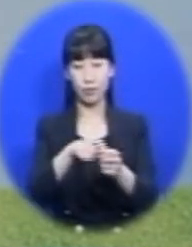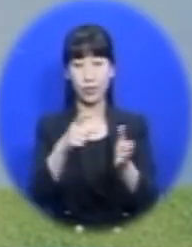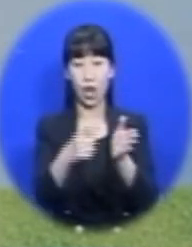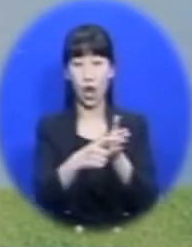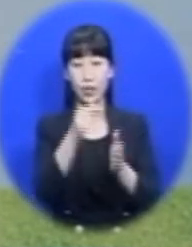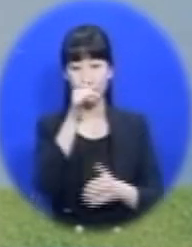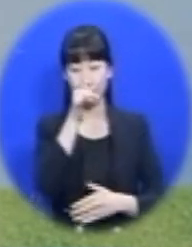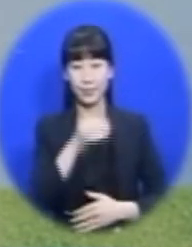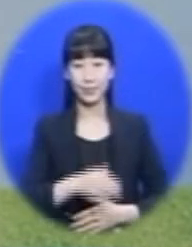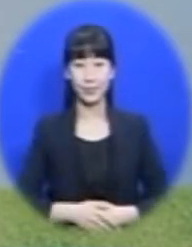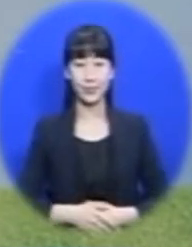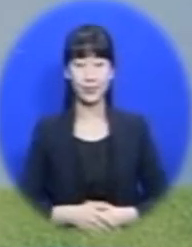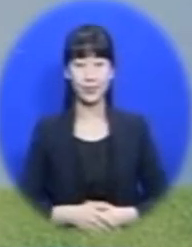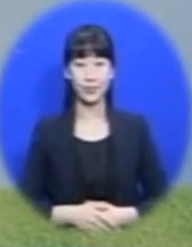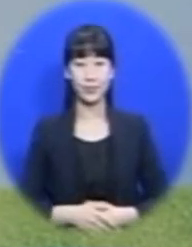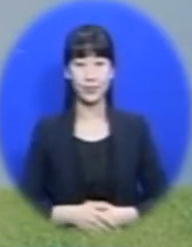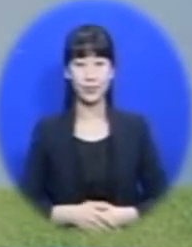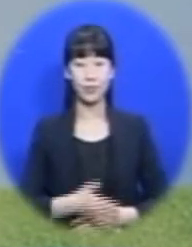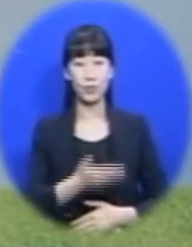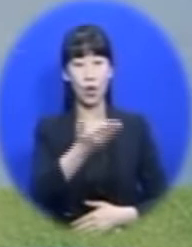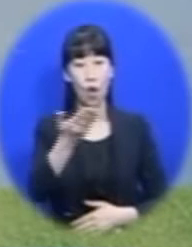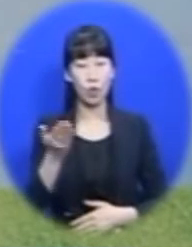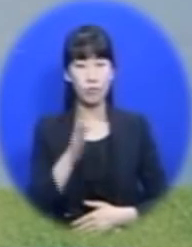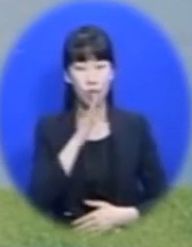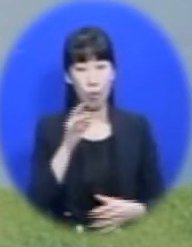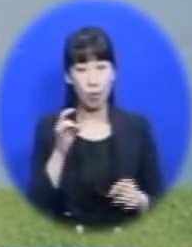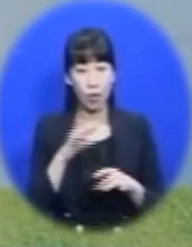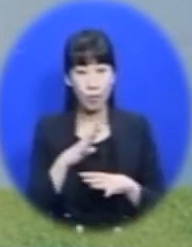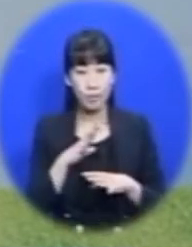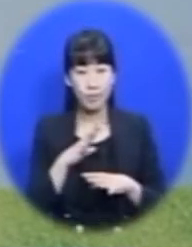아, 여러분 놀랍지 않습니까?